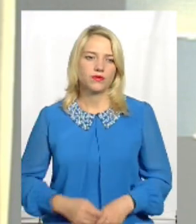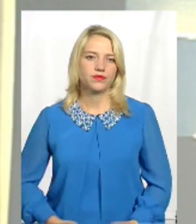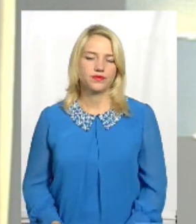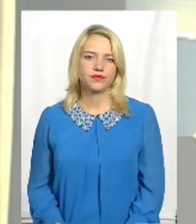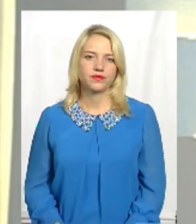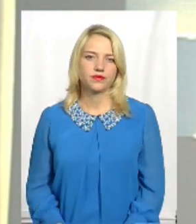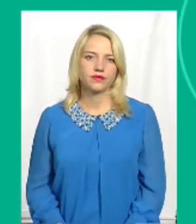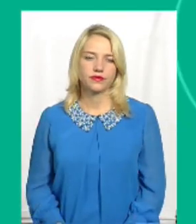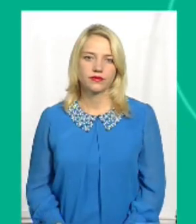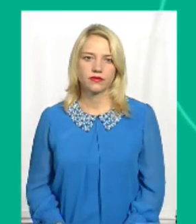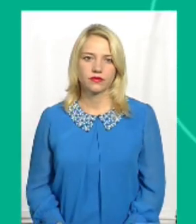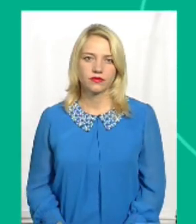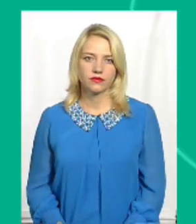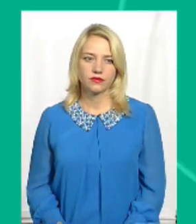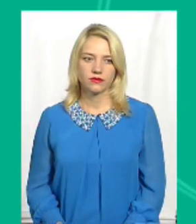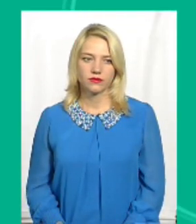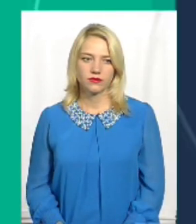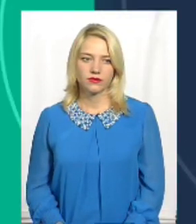Андрія Гоменого.